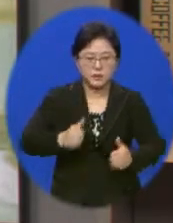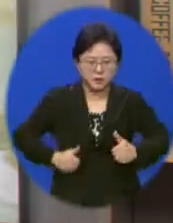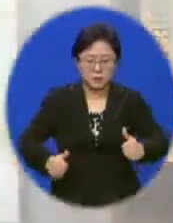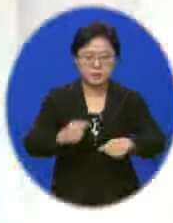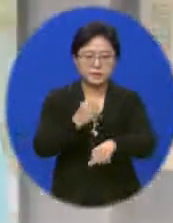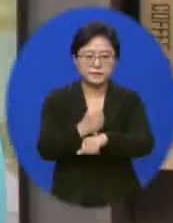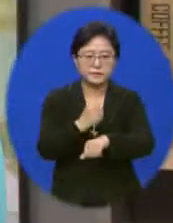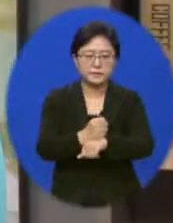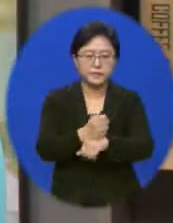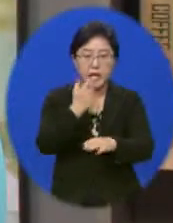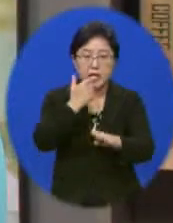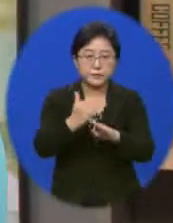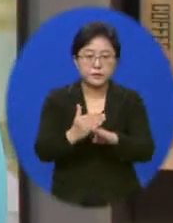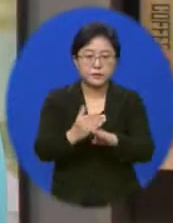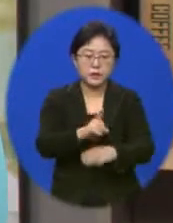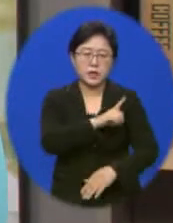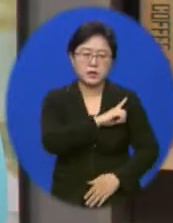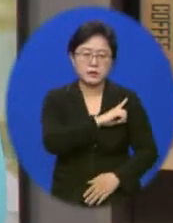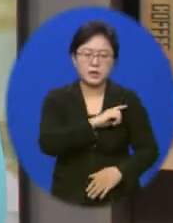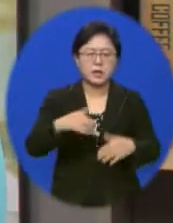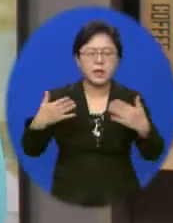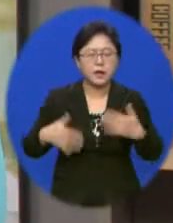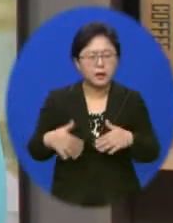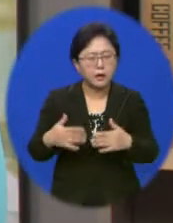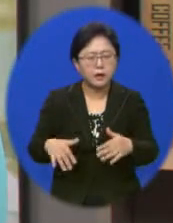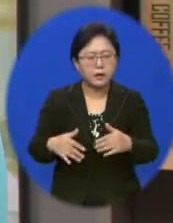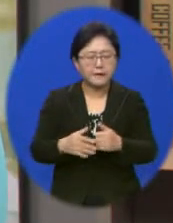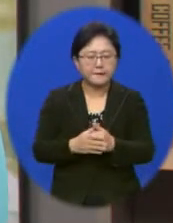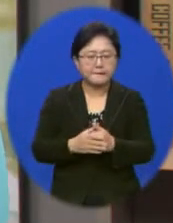하겠습니다. 민주당이 가장 약한